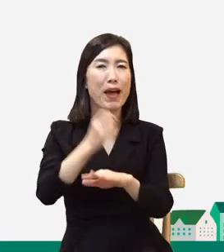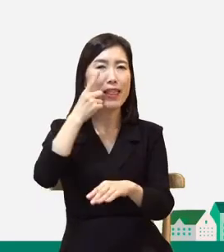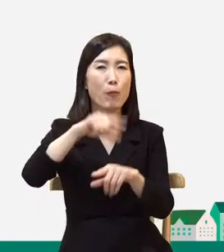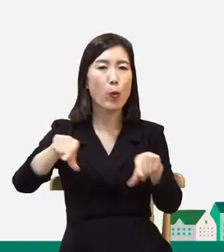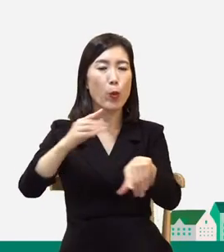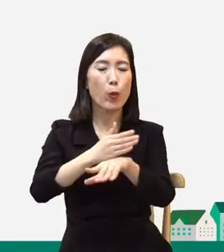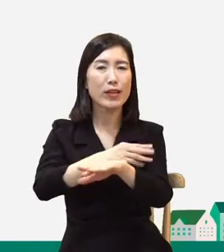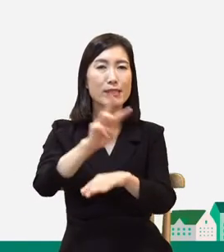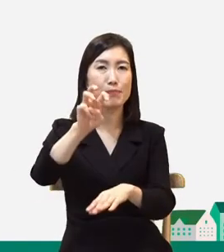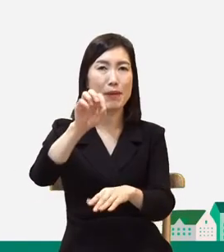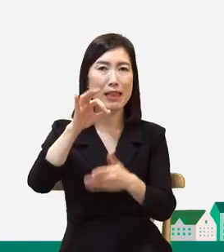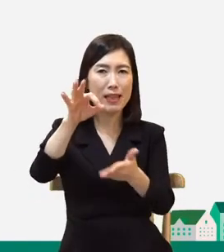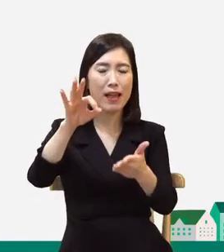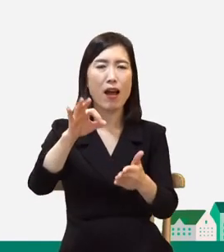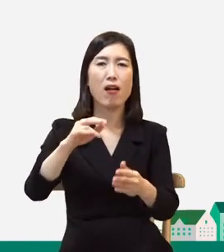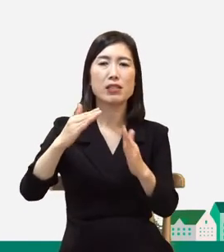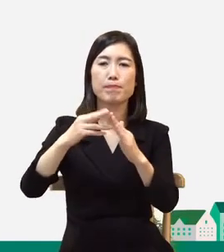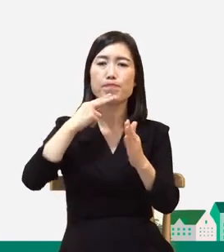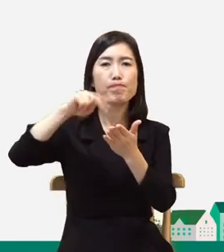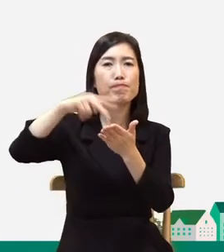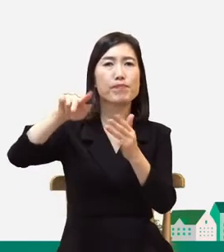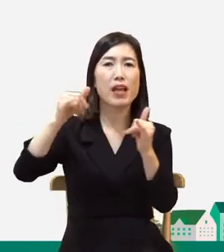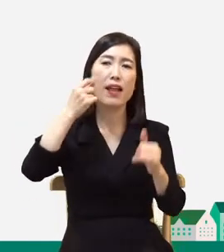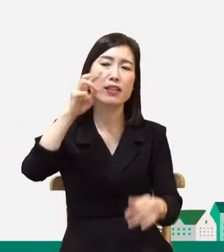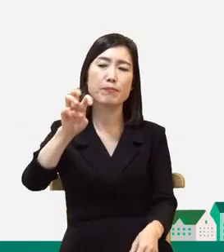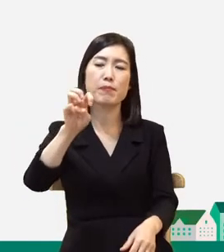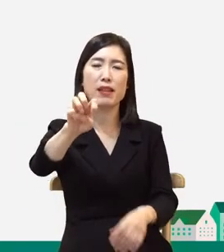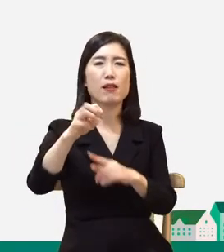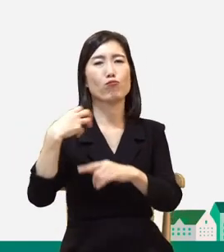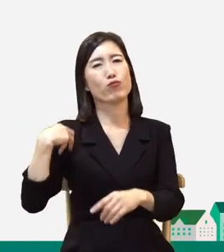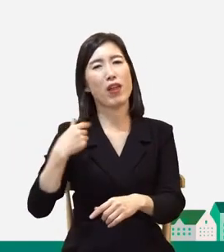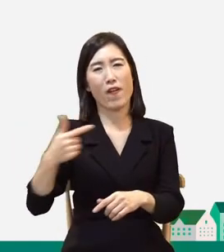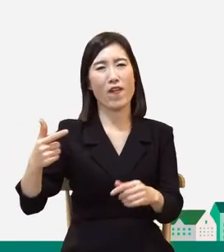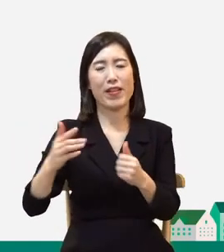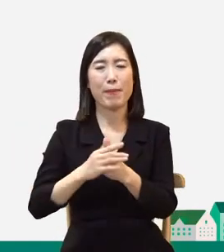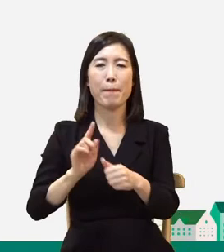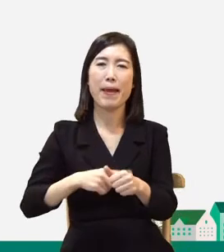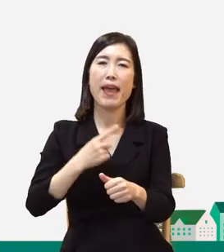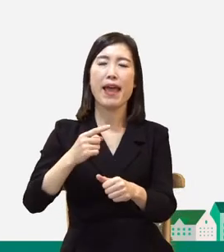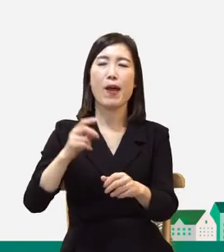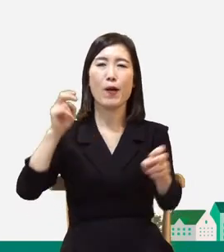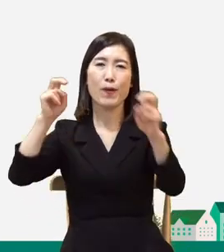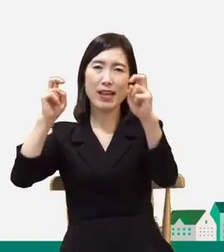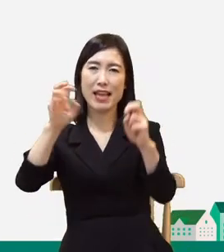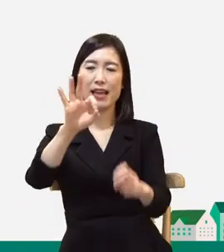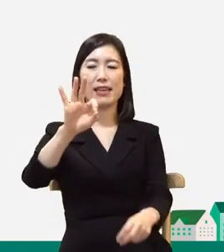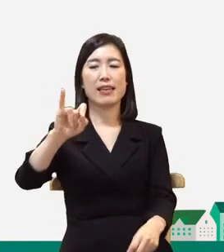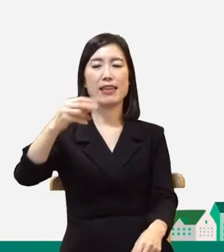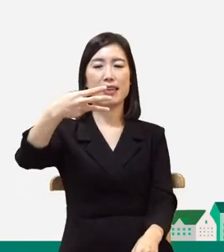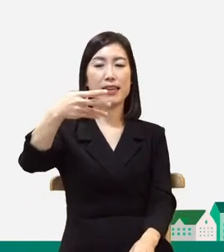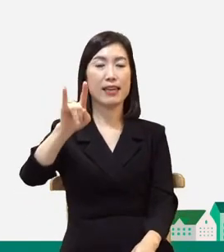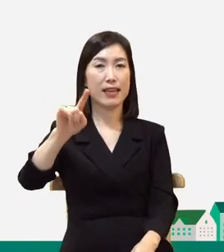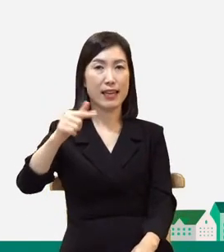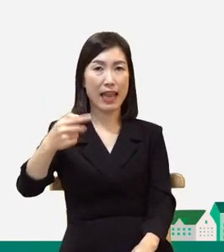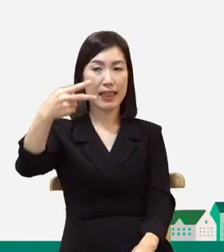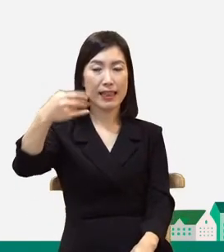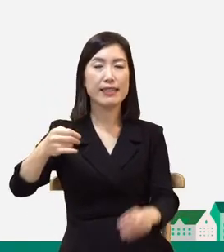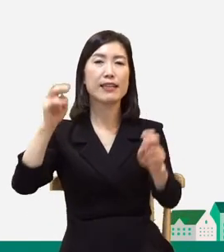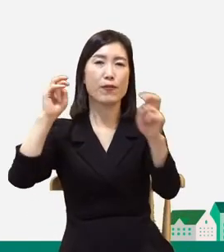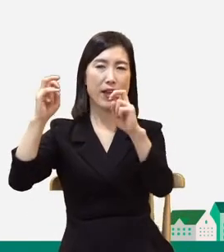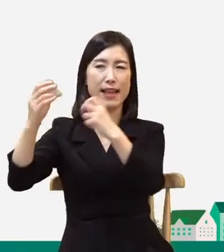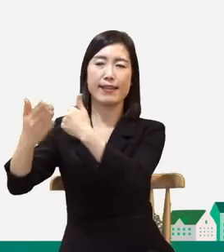있는데 이제 그거 자체도 어렵기 때문에 저희가 이제 이랜드 재단을 통해서 보증금을 전액 지원을